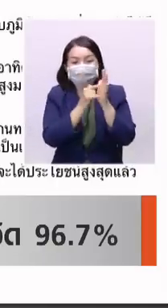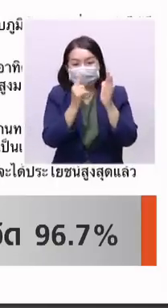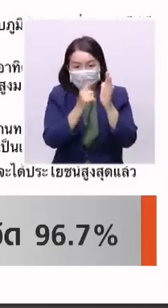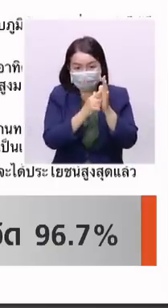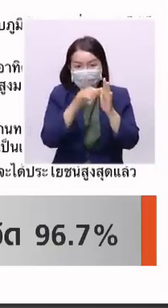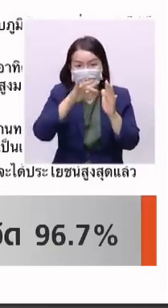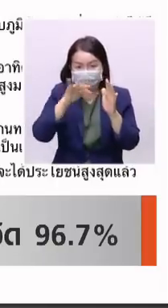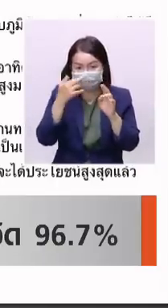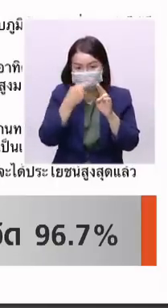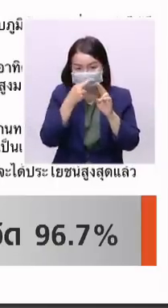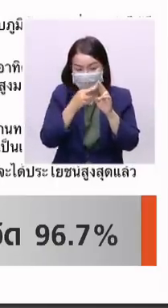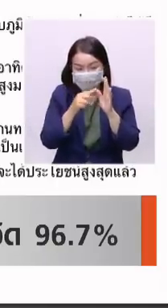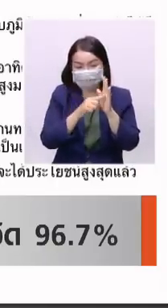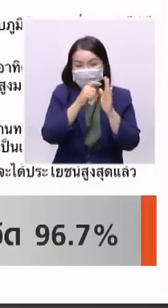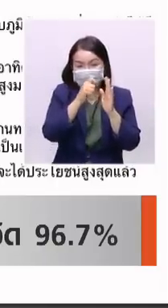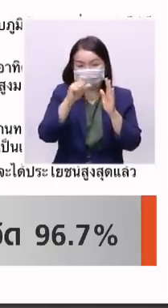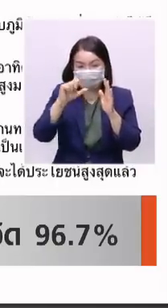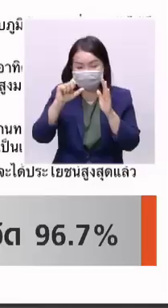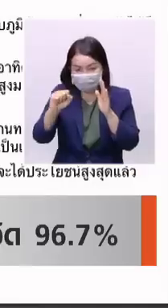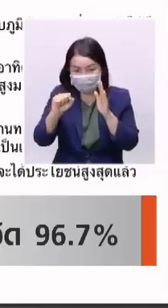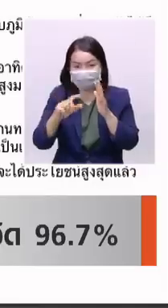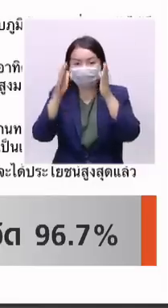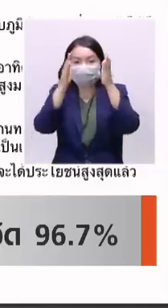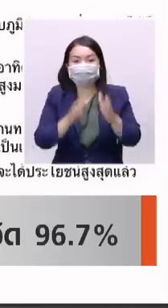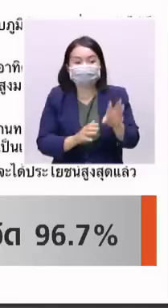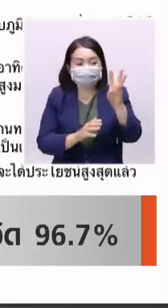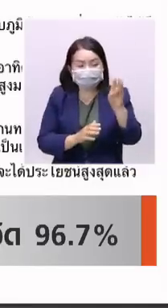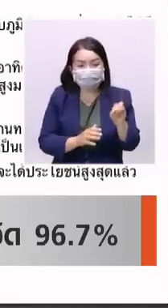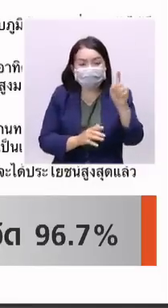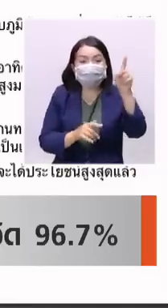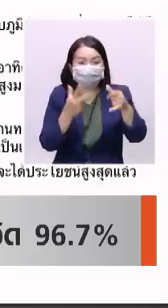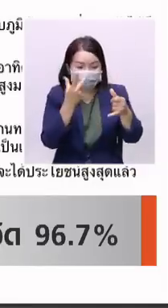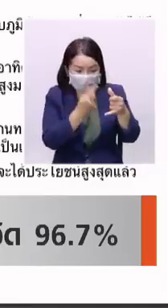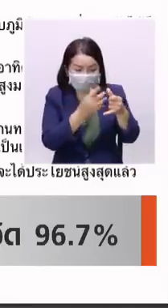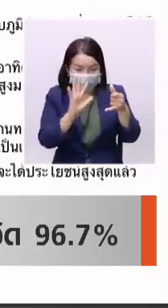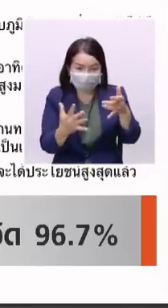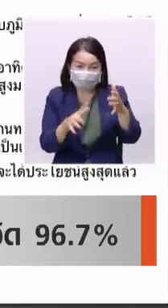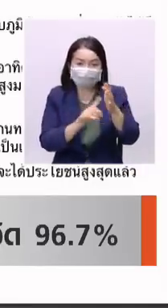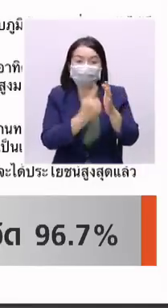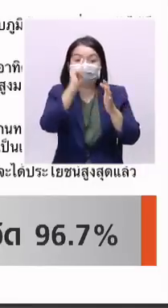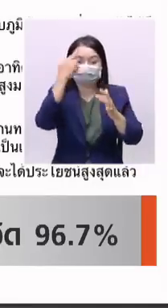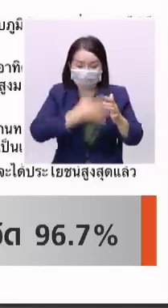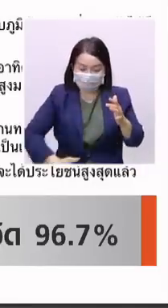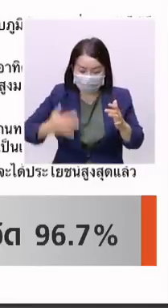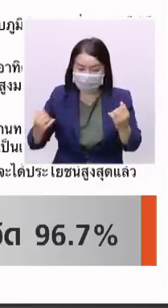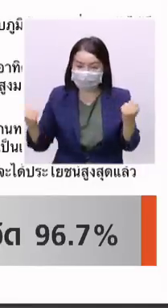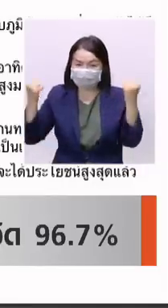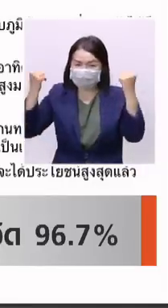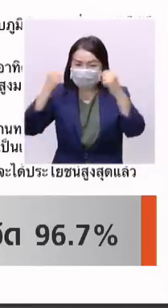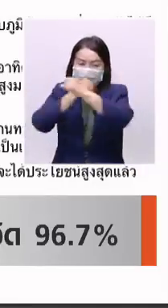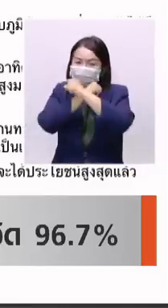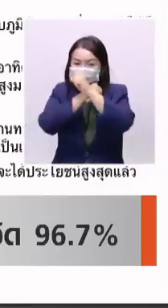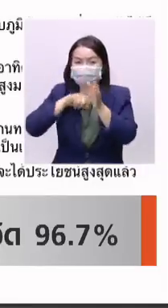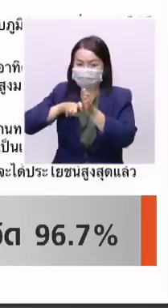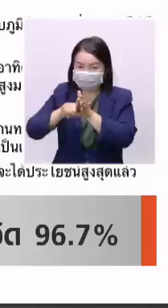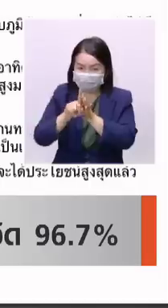เข็มแรกเนี่ย 1เดือนมีจำนวน 61คนเป็นการรายงานเบื้องต้นนะคะภูมิต้านทานที่ตรวจพบมีการตอบ